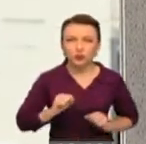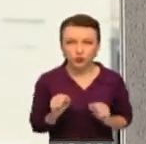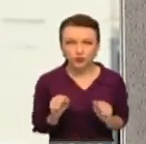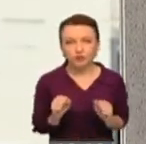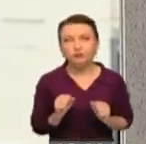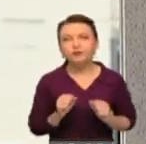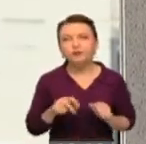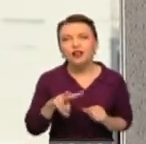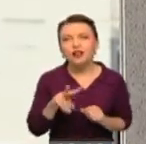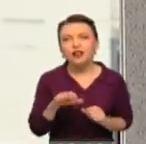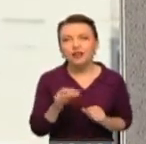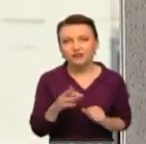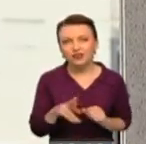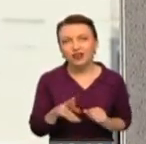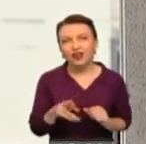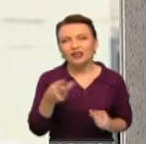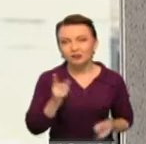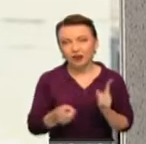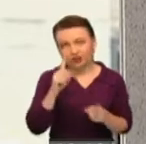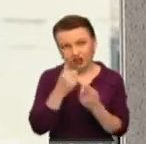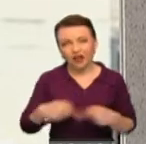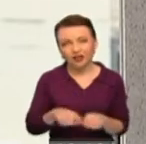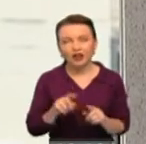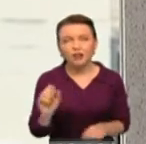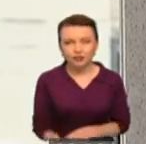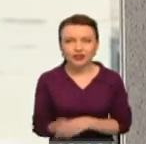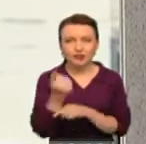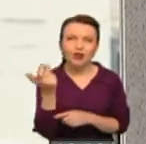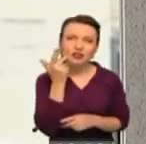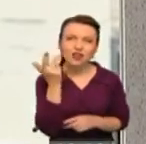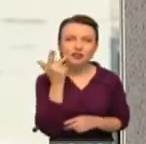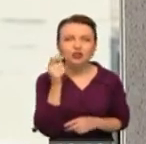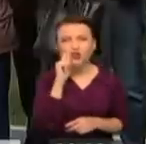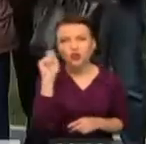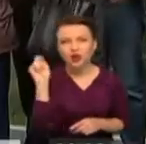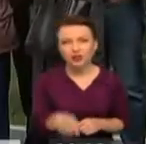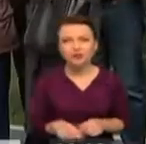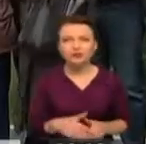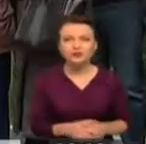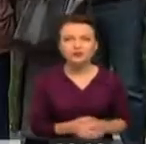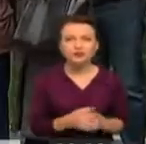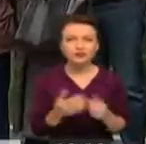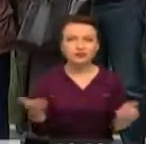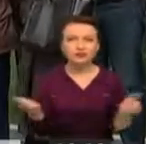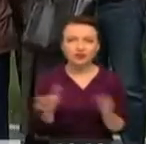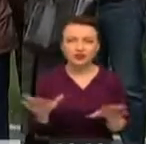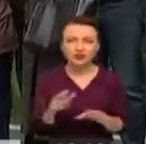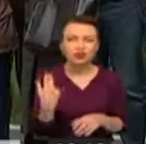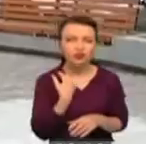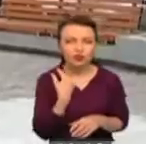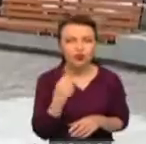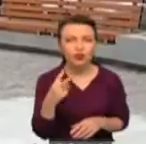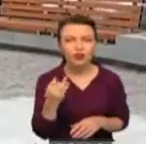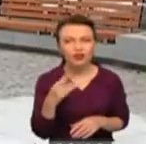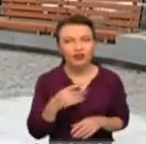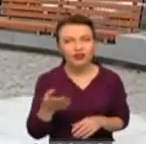що Латвія є справжньою країною, яка підтримувала завжди Україну. Не залишиться в боргу і Латвія. У